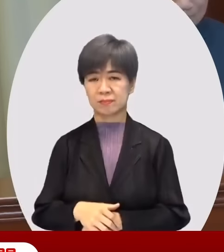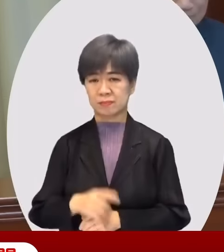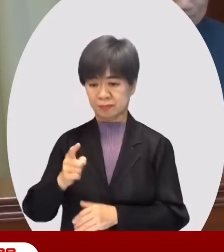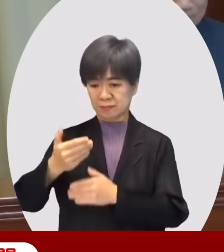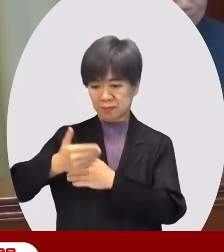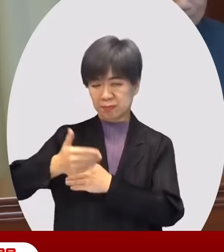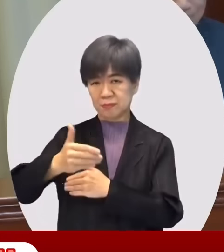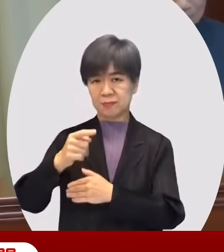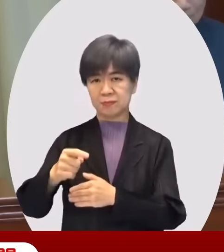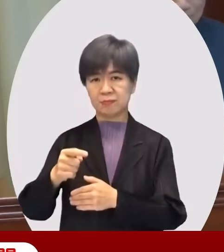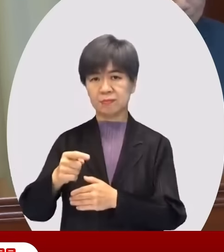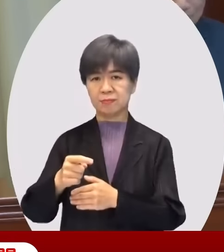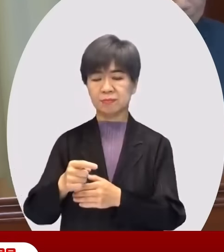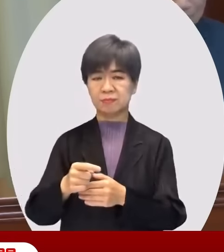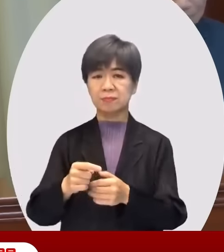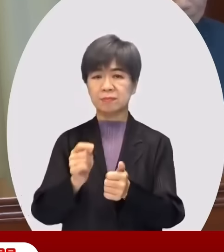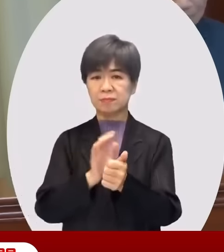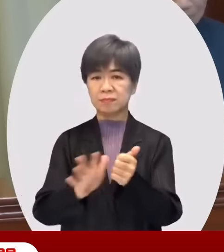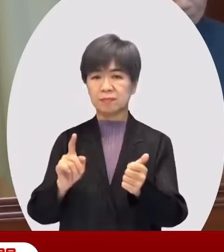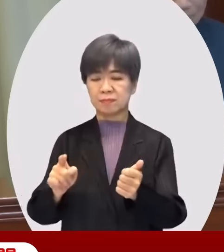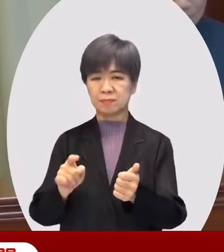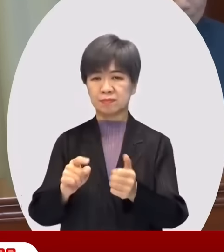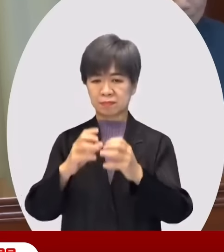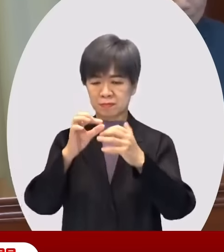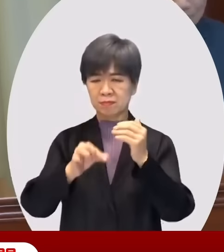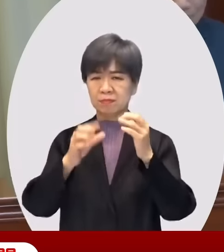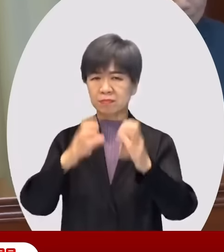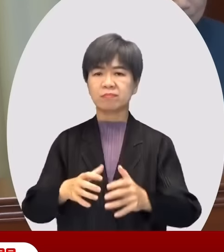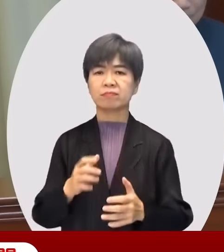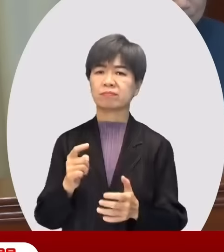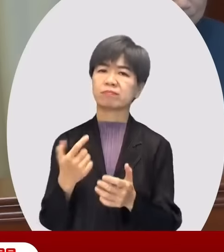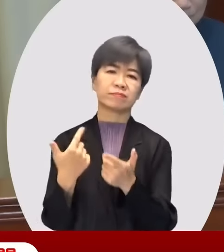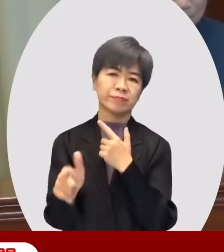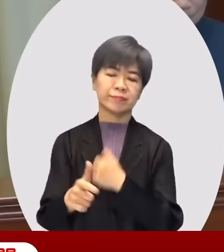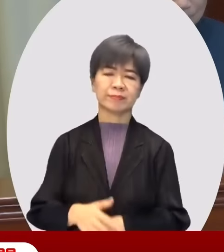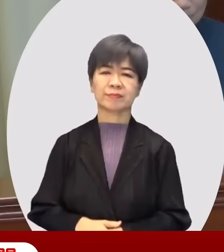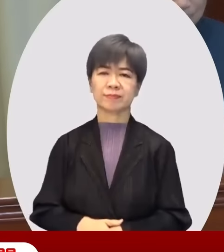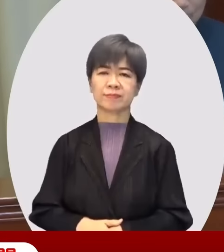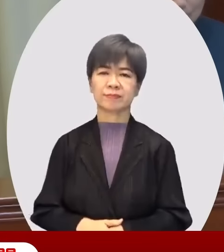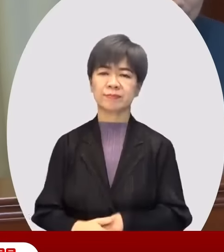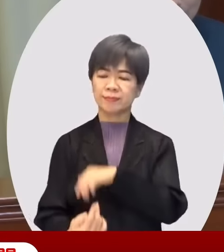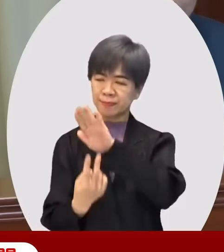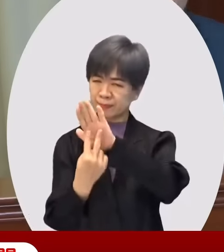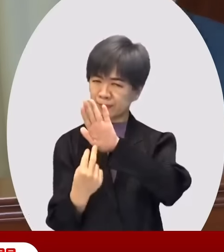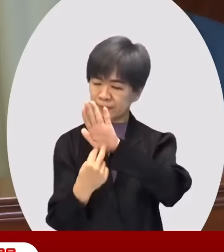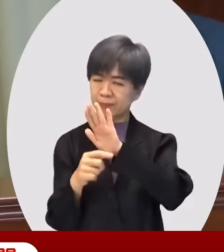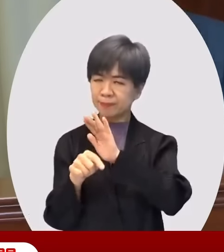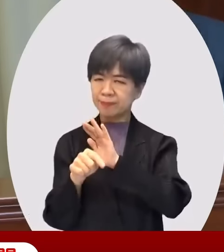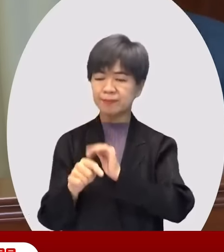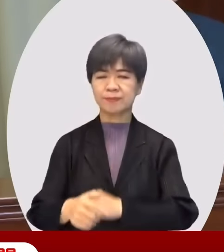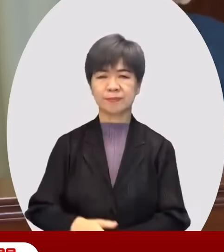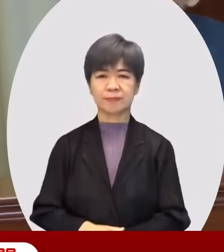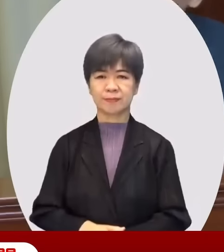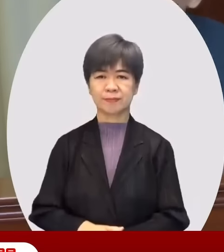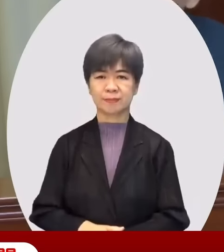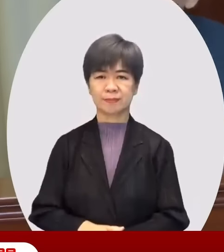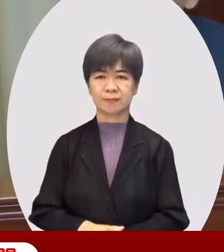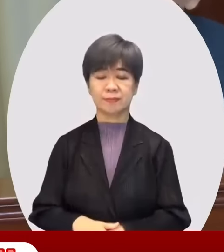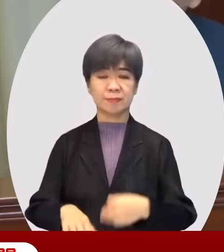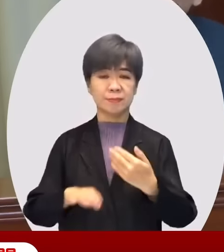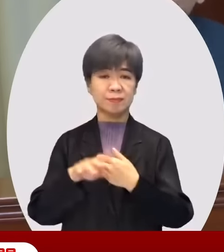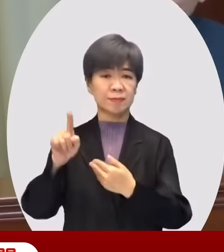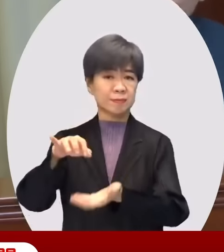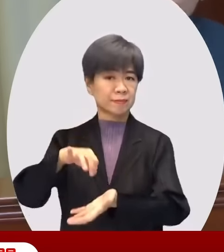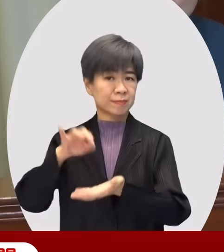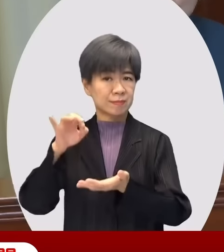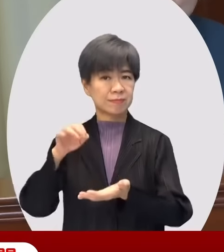这个程序所生的规范的那样的一个效力。那我想是以上这样厘清。所以事实上跟刚刚另外鉴定